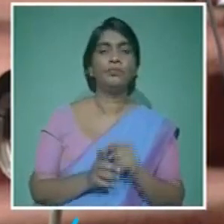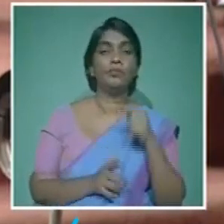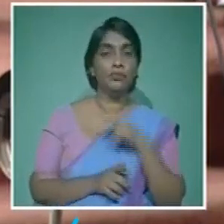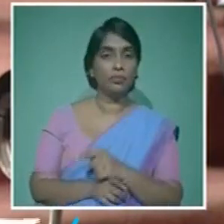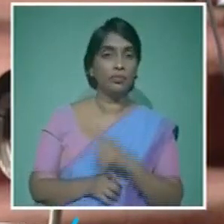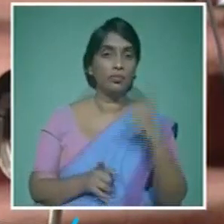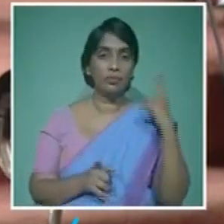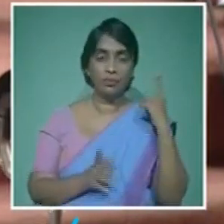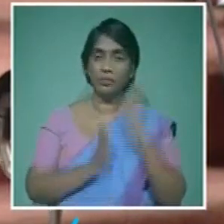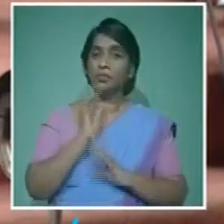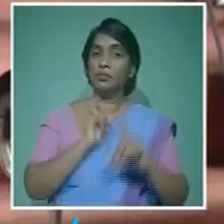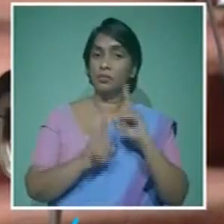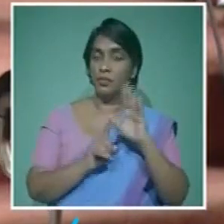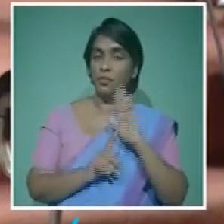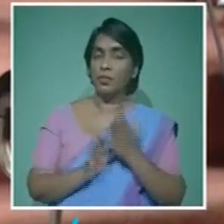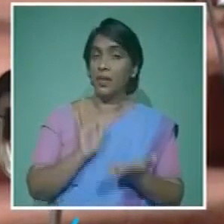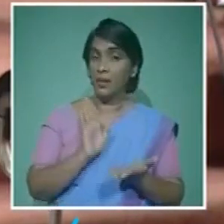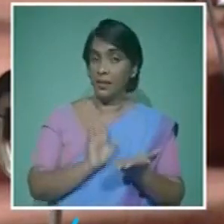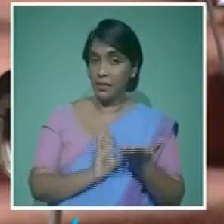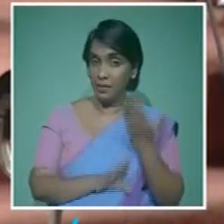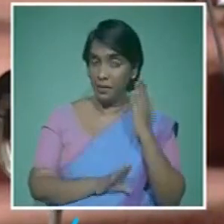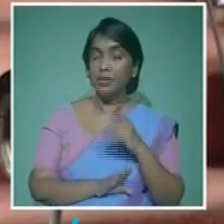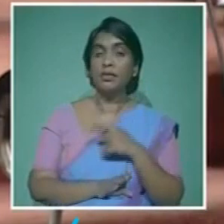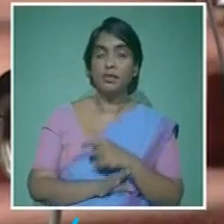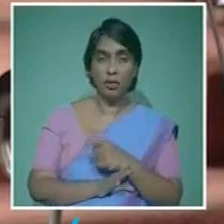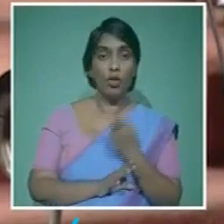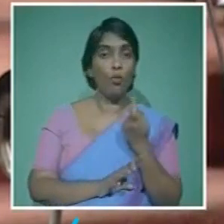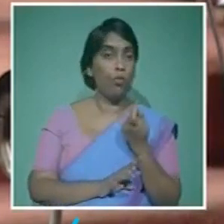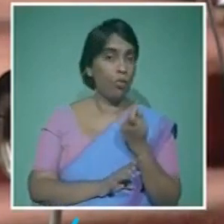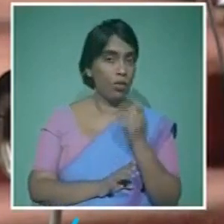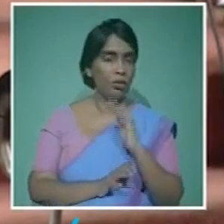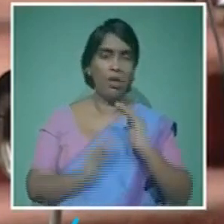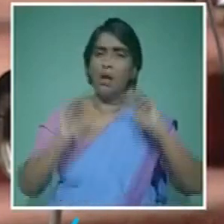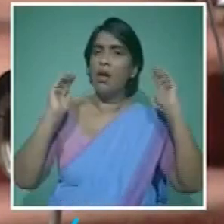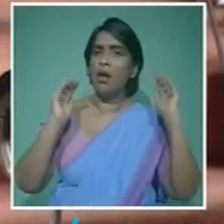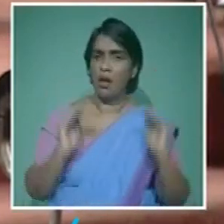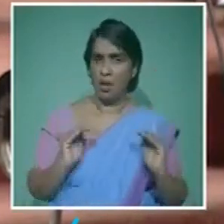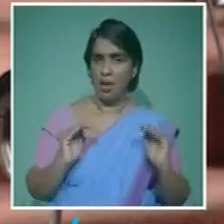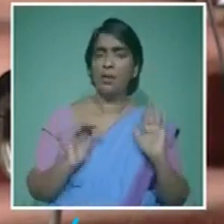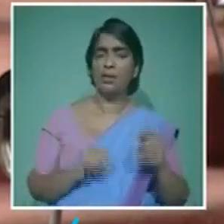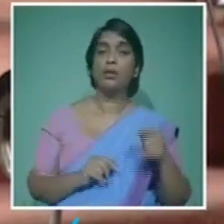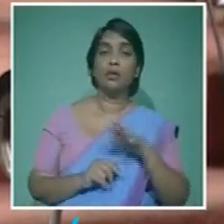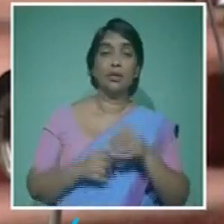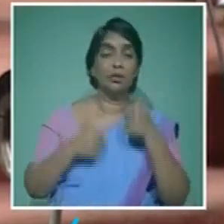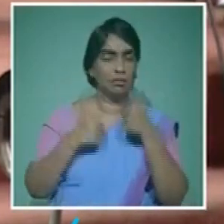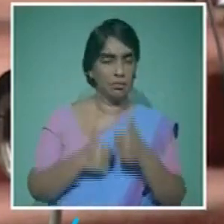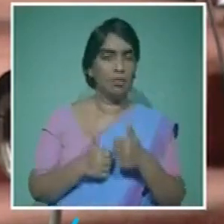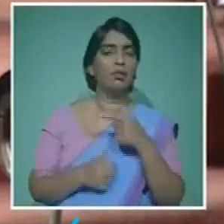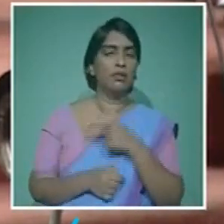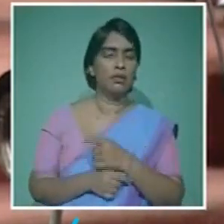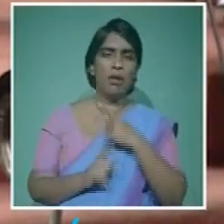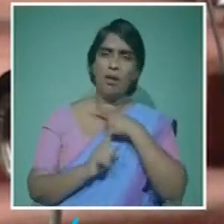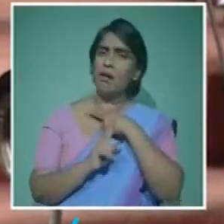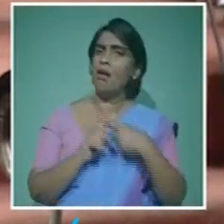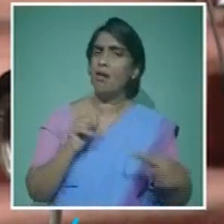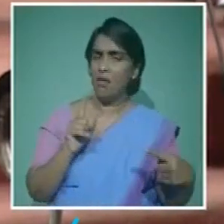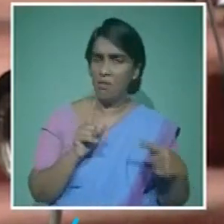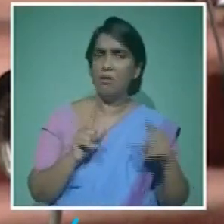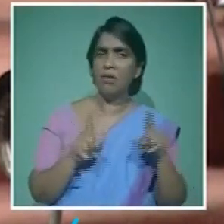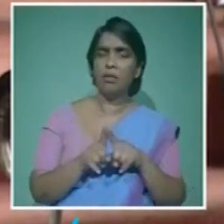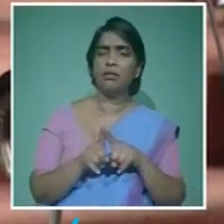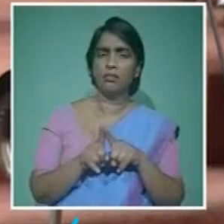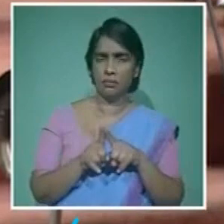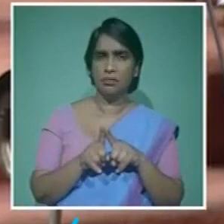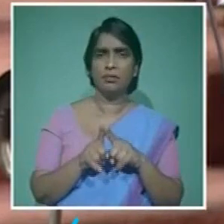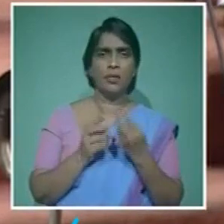அமைச்சுக்கு ஒதுக்கப்படுகின்ற நிதிகளை நிச்சயமாக குறைத்து கொள்ள வேண்டும். குறைக்கிறதல்ல, அறவாசியாக கூட வெட்டி கொள்ள முடியும், வெட்ட